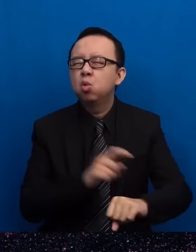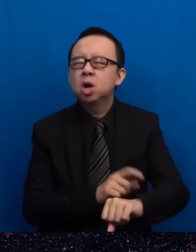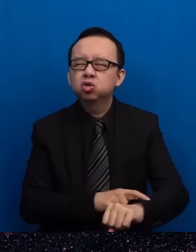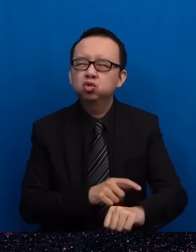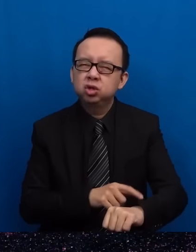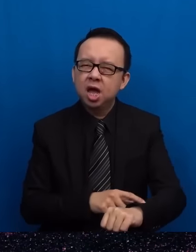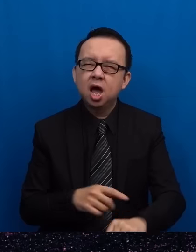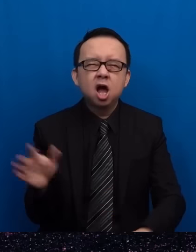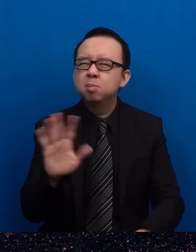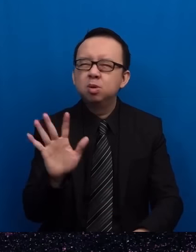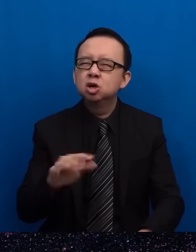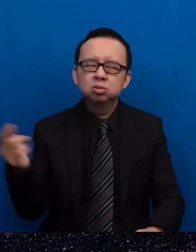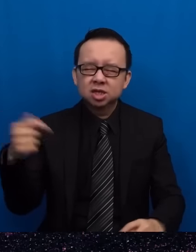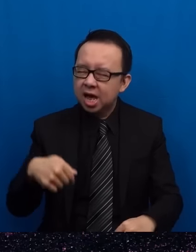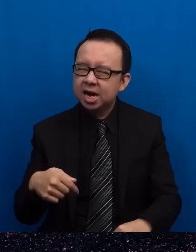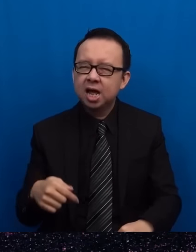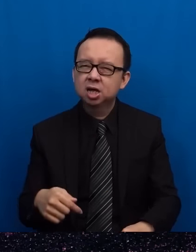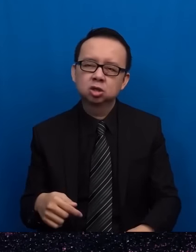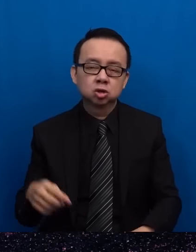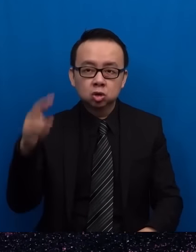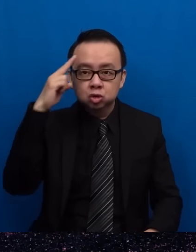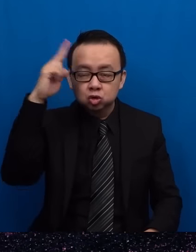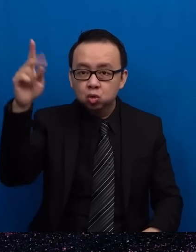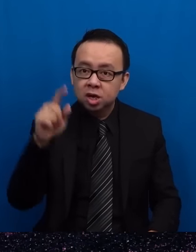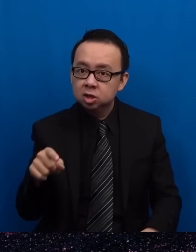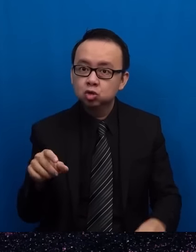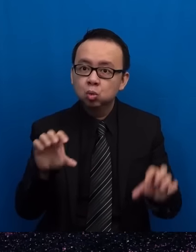sedang meragi doa.